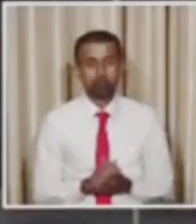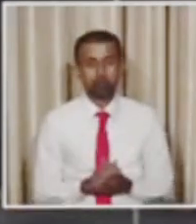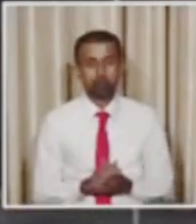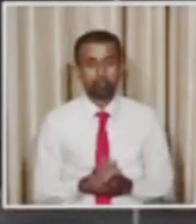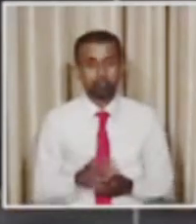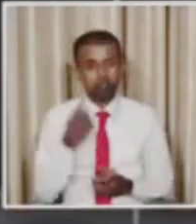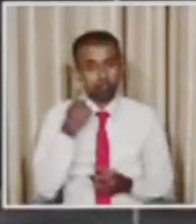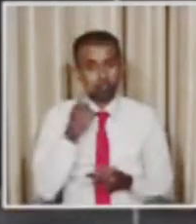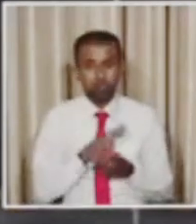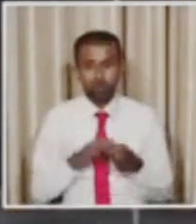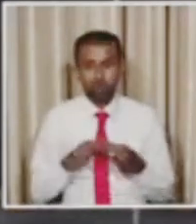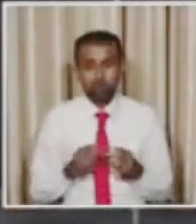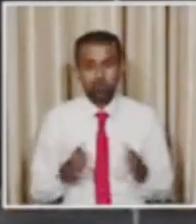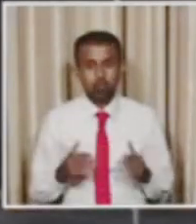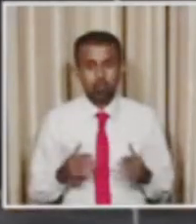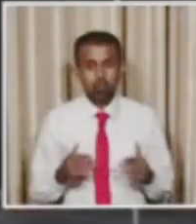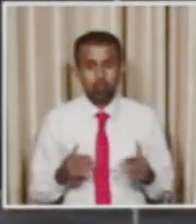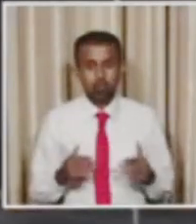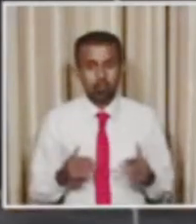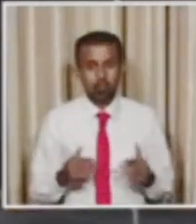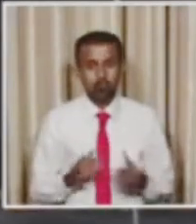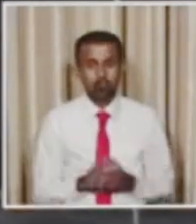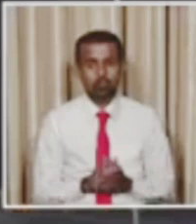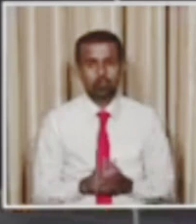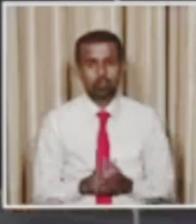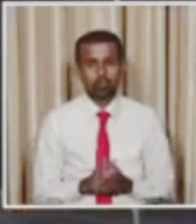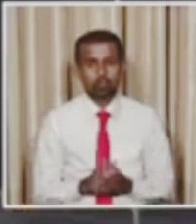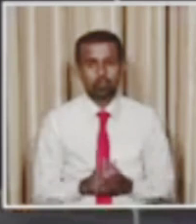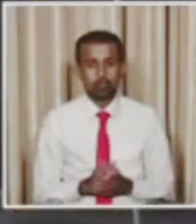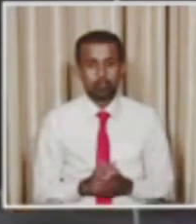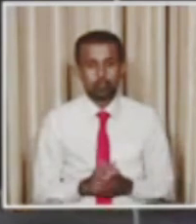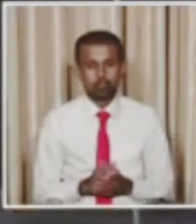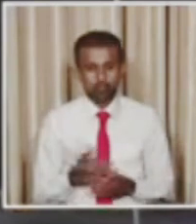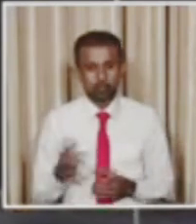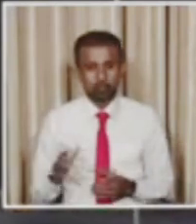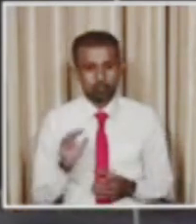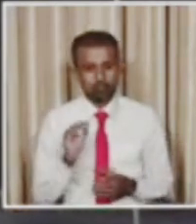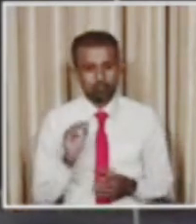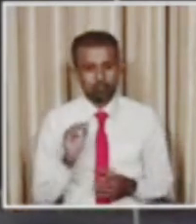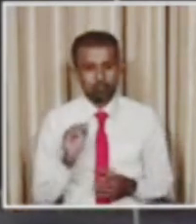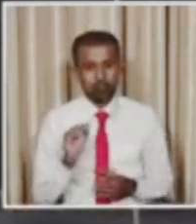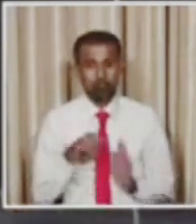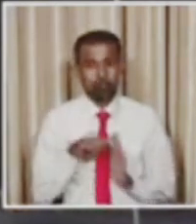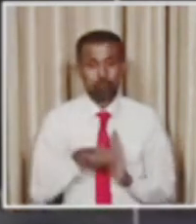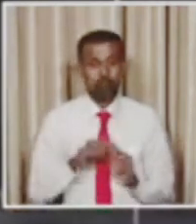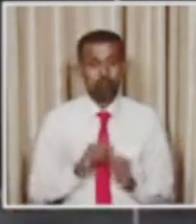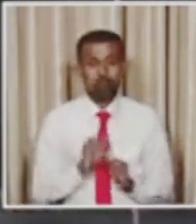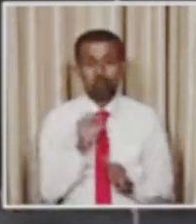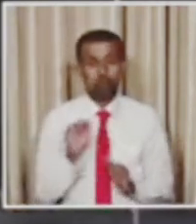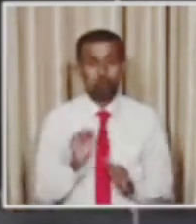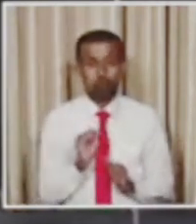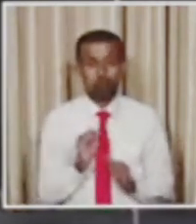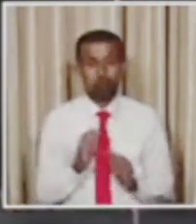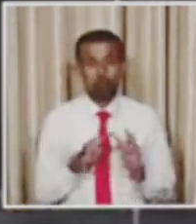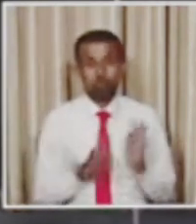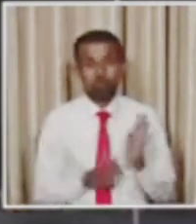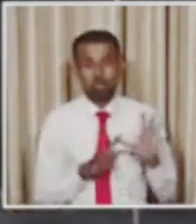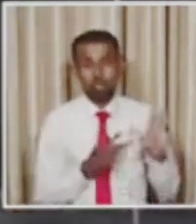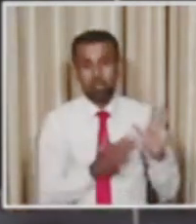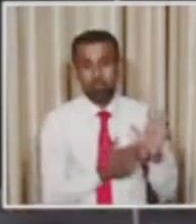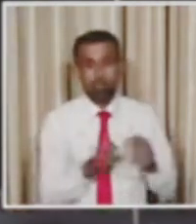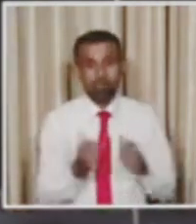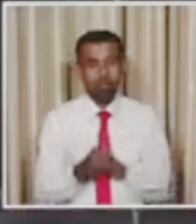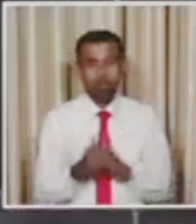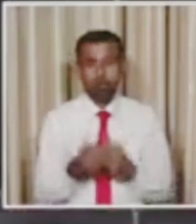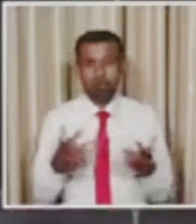හිතන්න එපා තවමත් ඒ දකුණු කාලයක් තියෙනවා. අවසන් කරනවා ගරු මන්ත්‍රීතුමනි, දකුණු ආසියාවේ ඊළම හදනගෙන අවසන් කරලයි කියලා